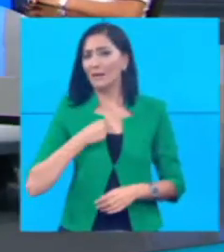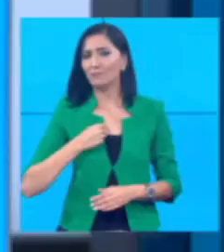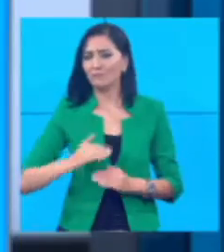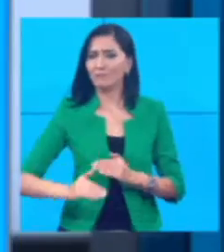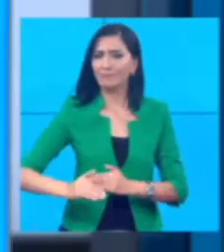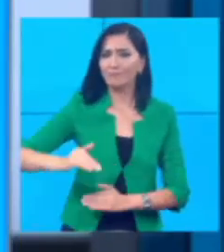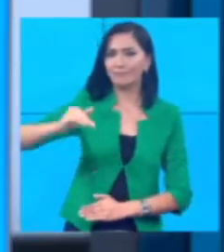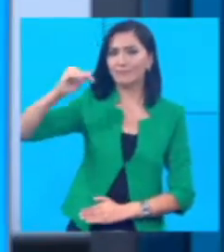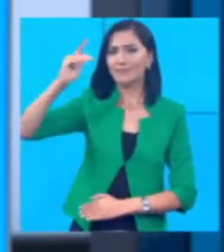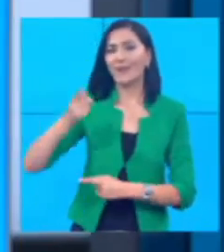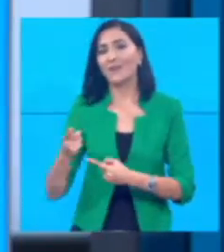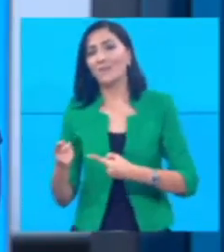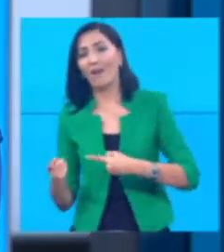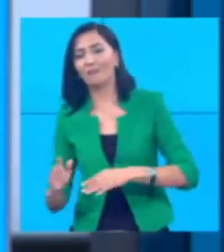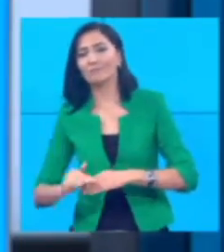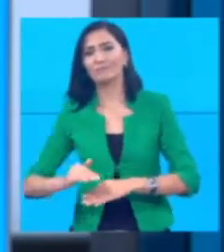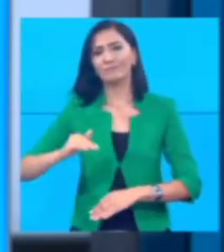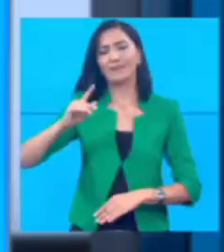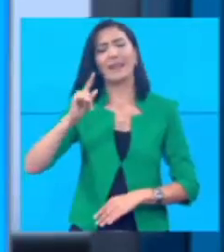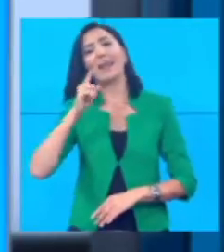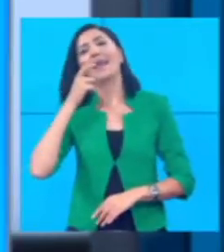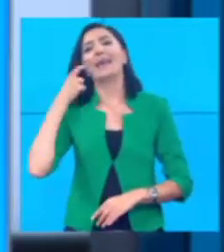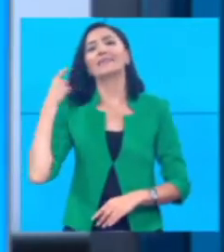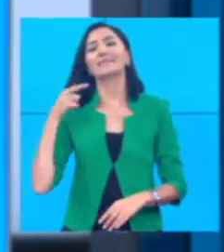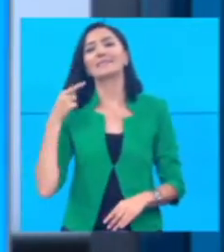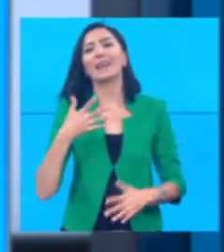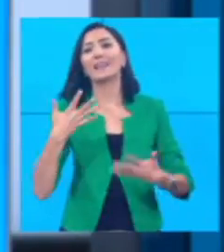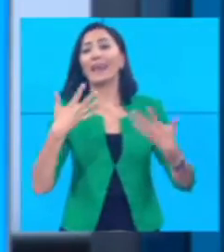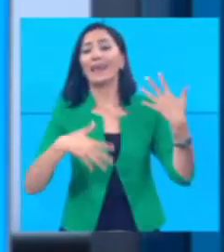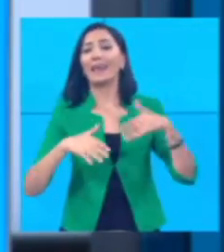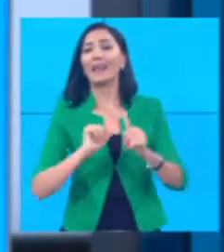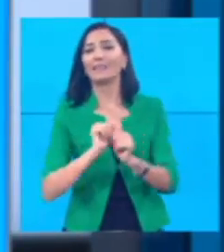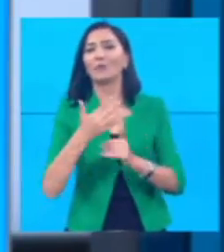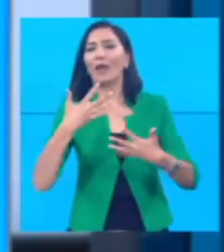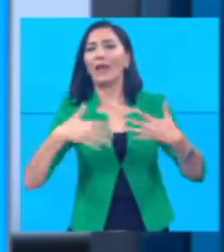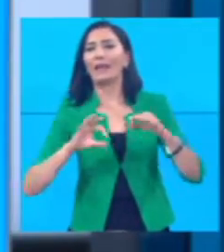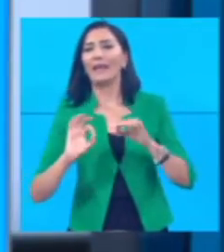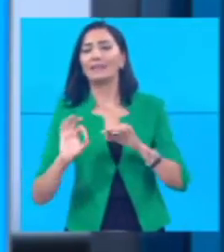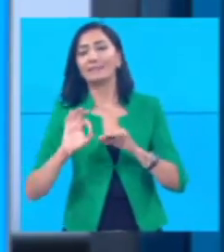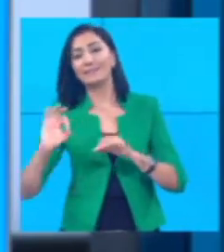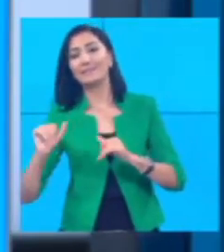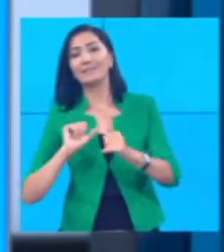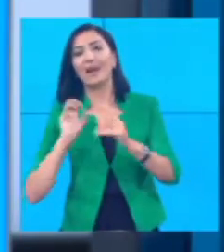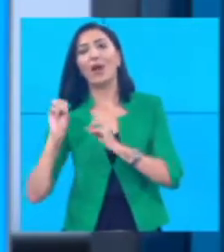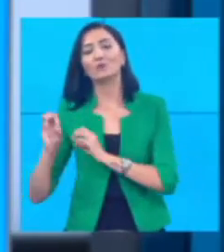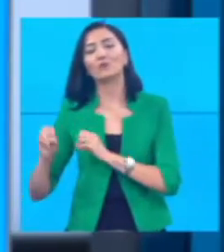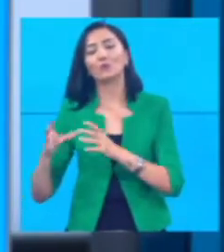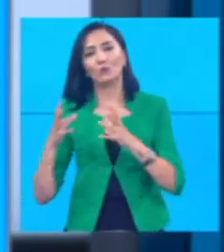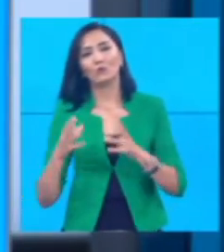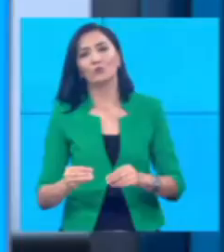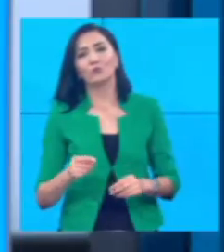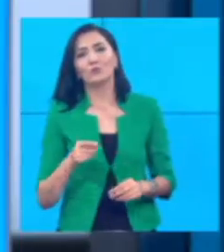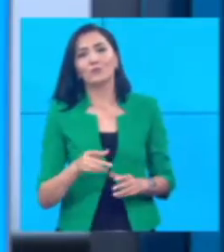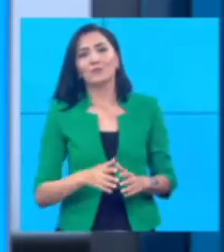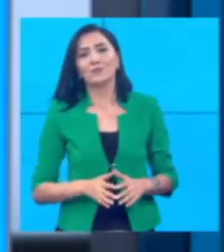diyor yetiştirirsem farklı yetiştiririm. Eskiden engelli sporcunun engelsiz antrenörü olurdu.